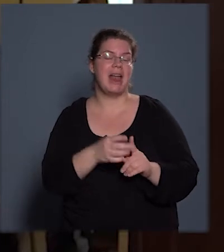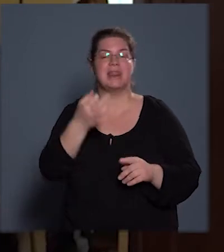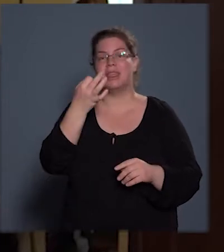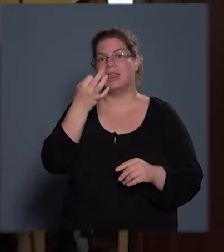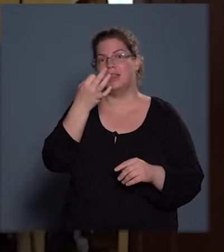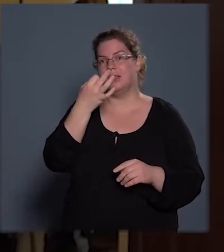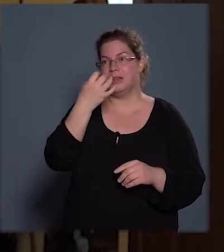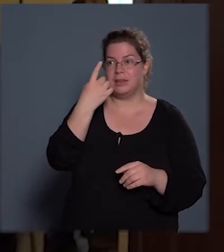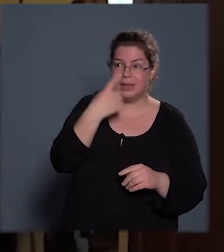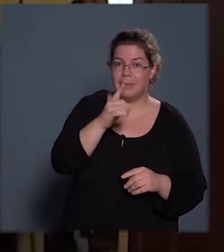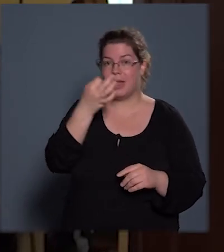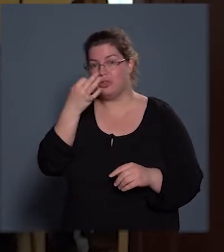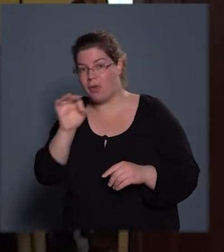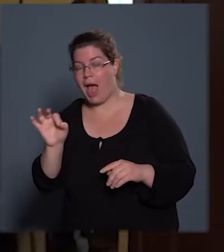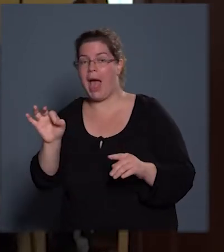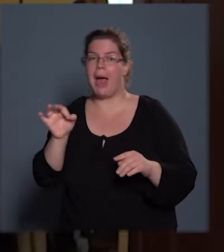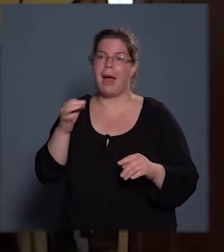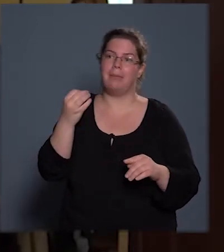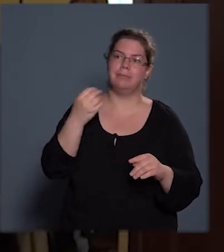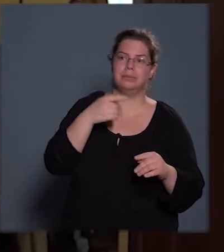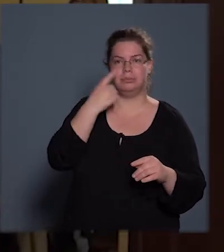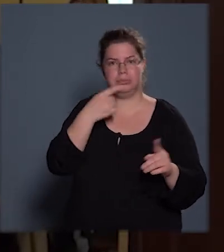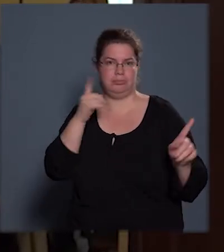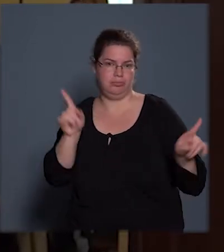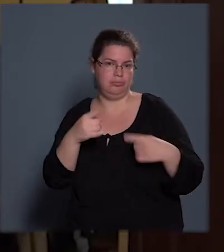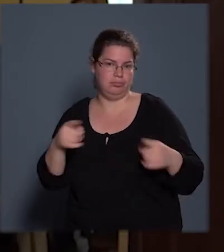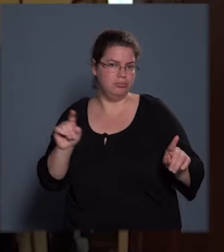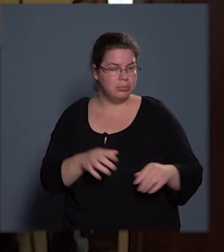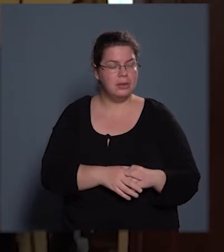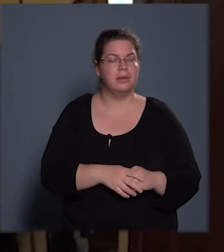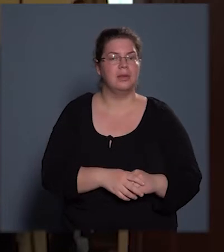sváb dialektusban előadott nótát, dalt.